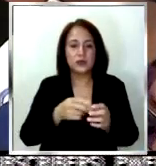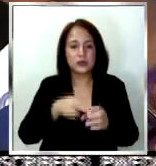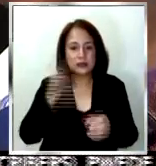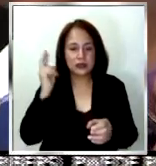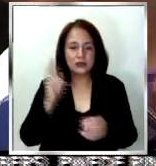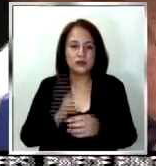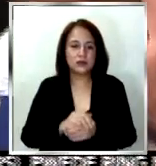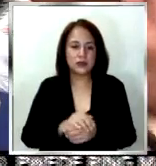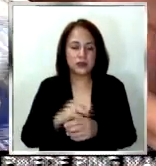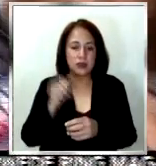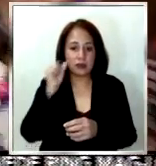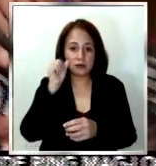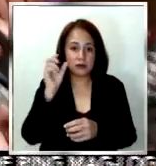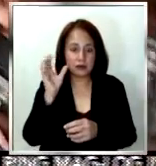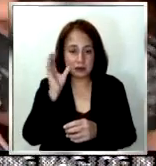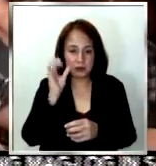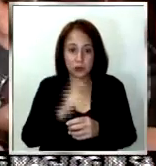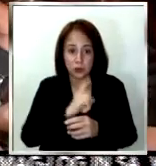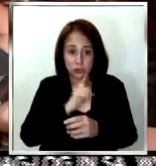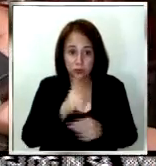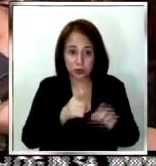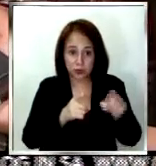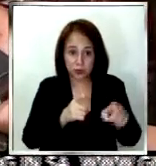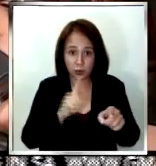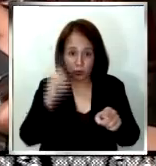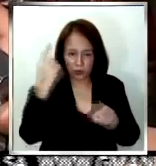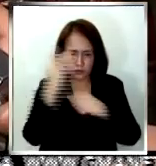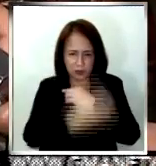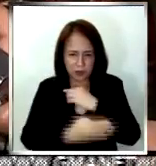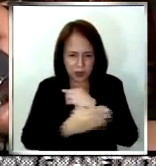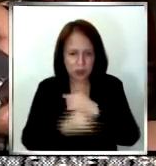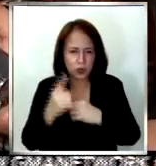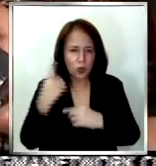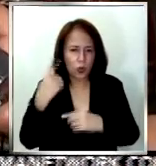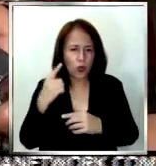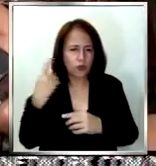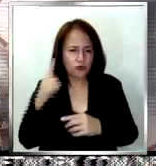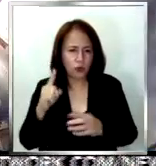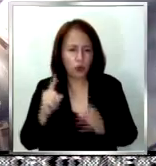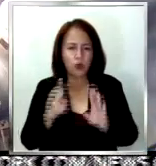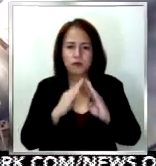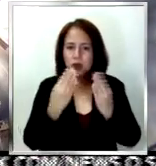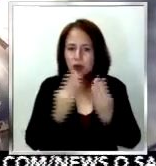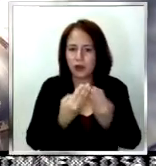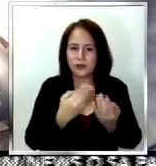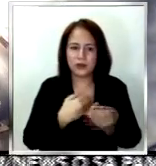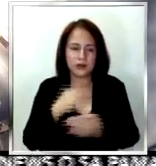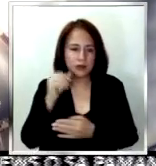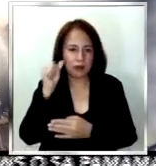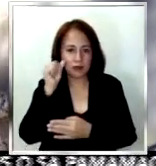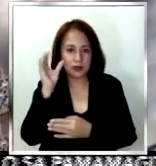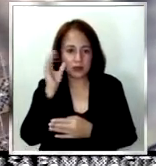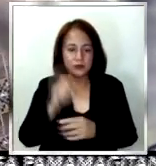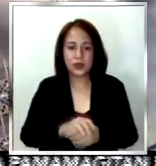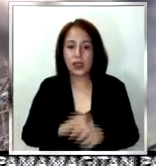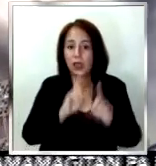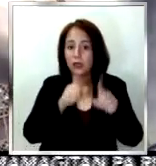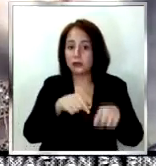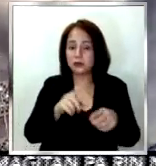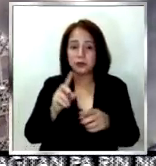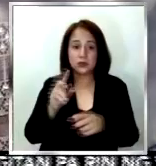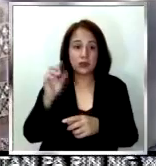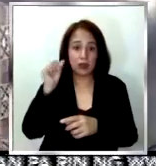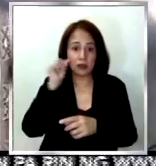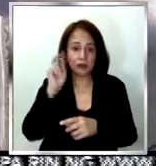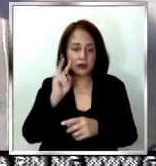pa niya, para raw ba ito sa bayan o para sa barkada ni Cayetano? Sinagot din ni Velasco ang akusasyong inactive at